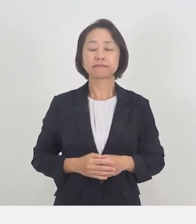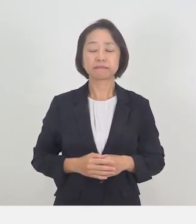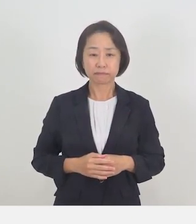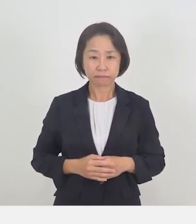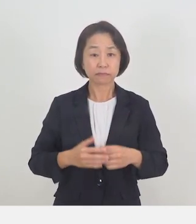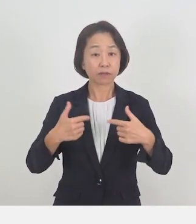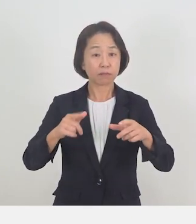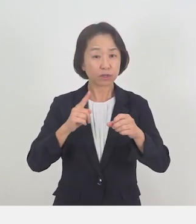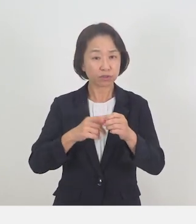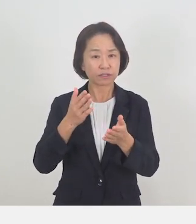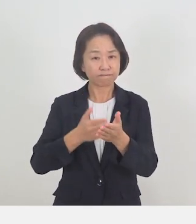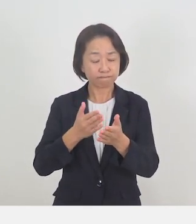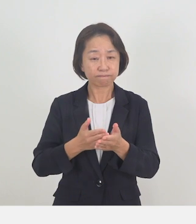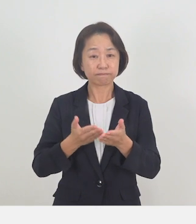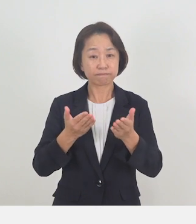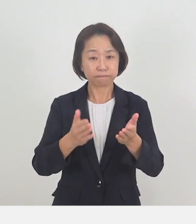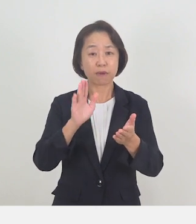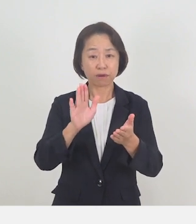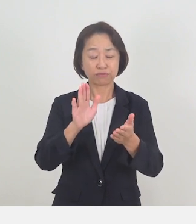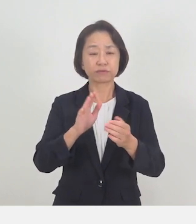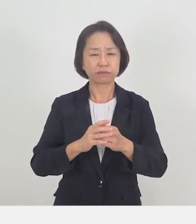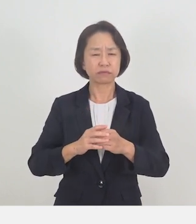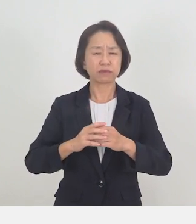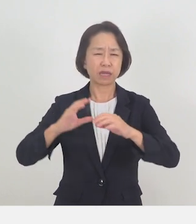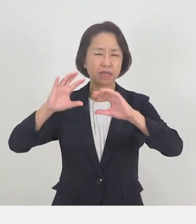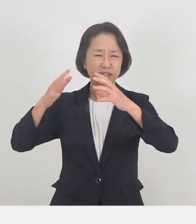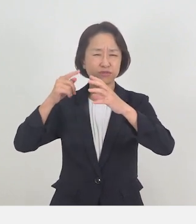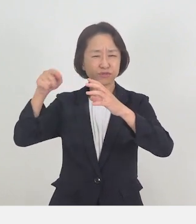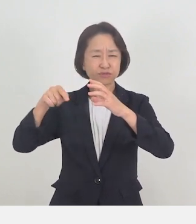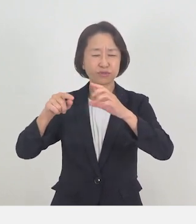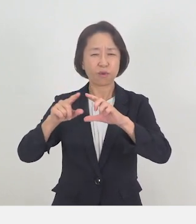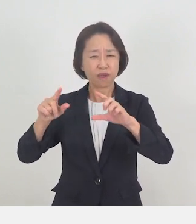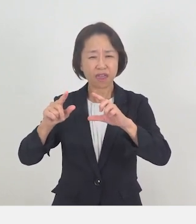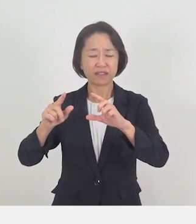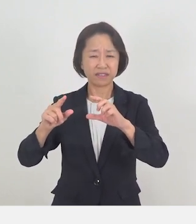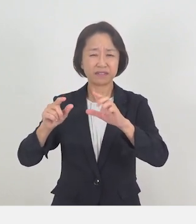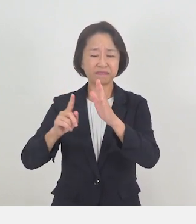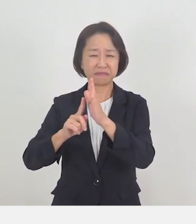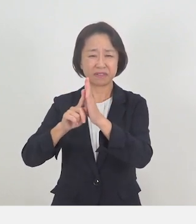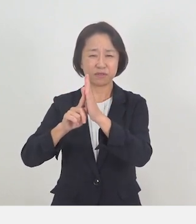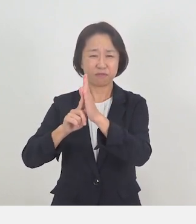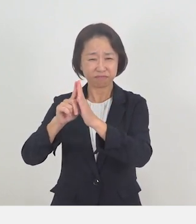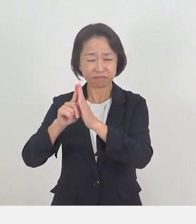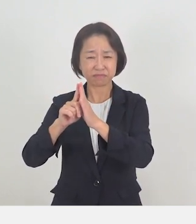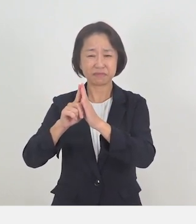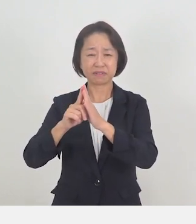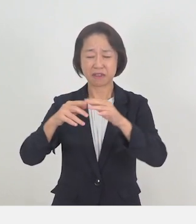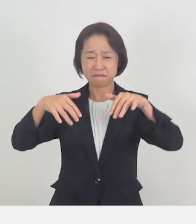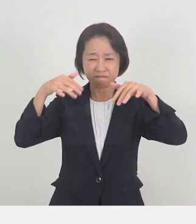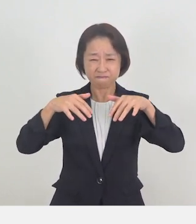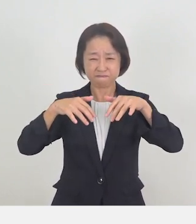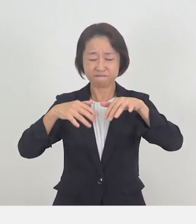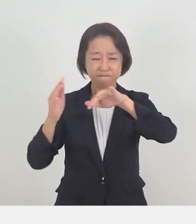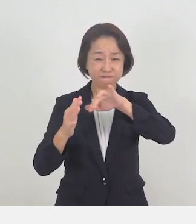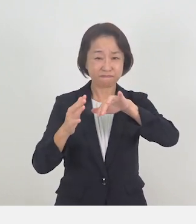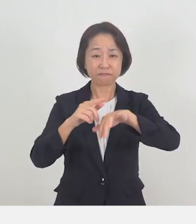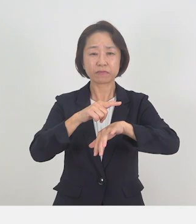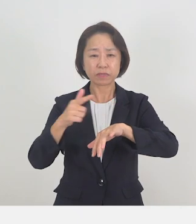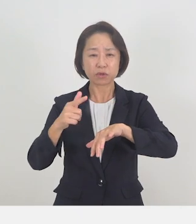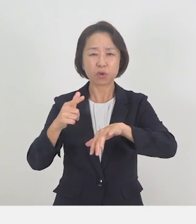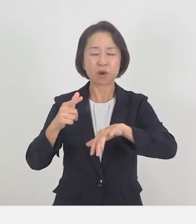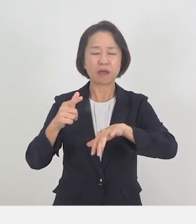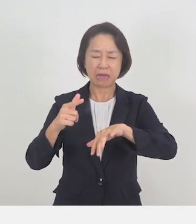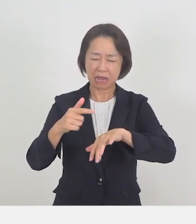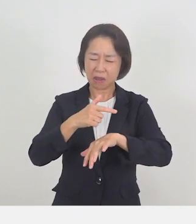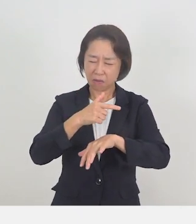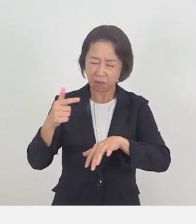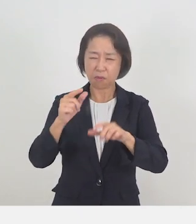毎年お話ししておりますが年々地球の平均気温上昇自然災害の発生など気候機器が一層